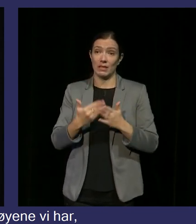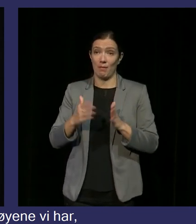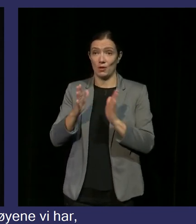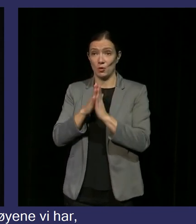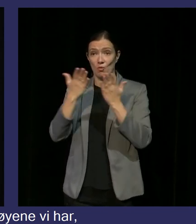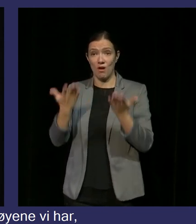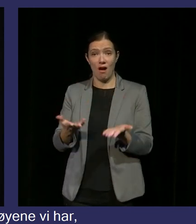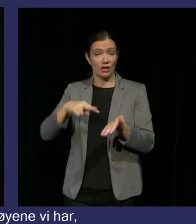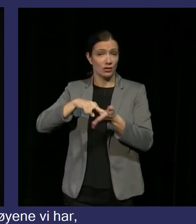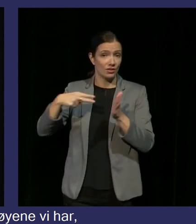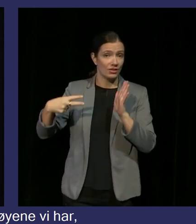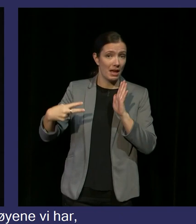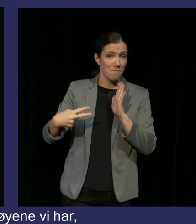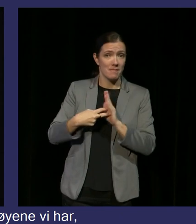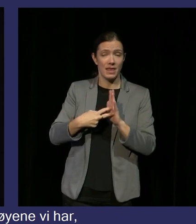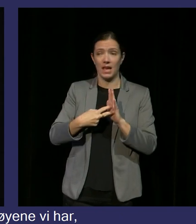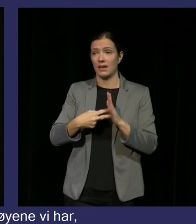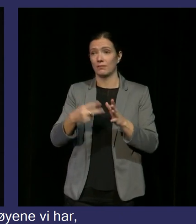journalsystemene,